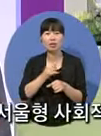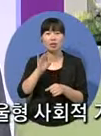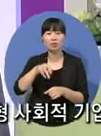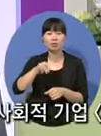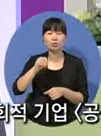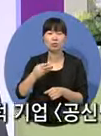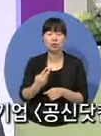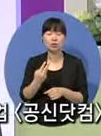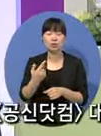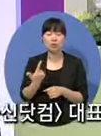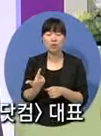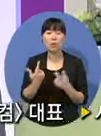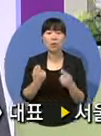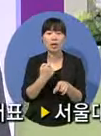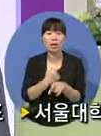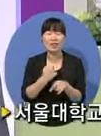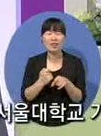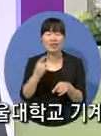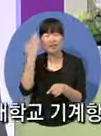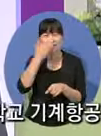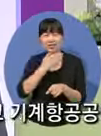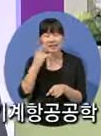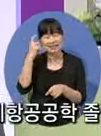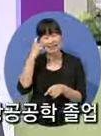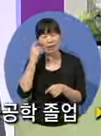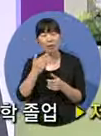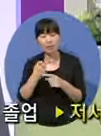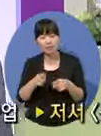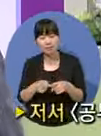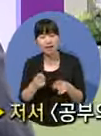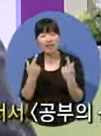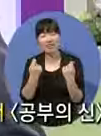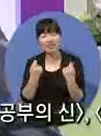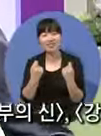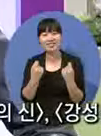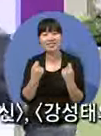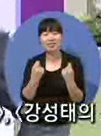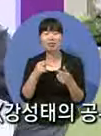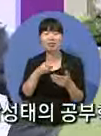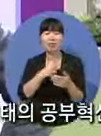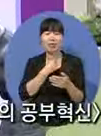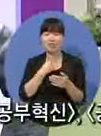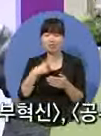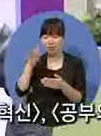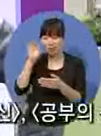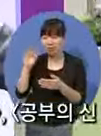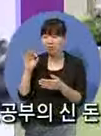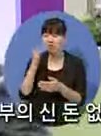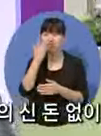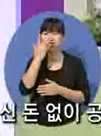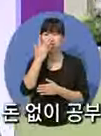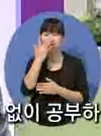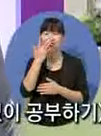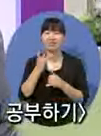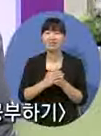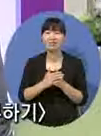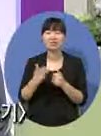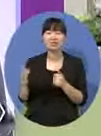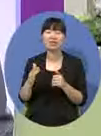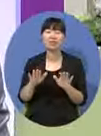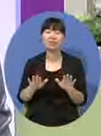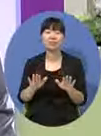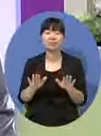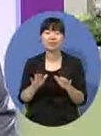유물론 무슨 순수 이성 비판 뭐 이런 거. 저는 안 읽어본 책인데. 그런 거 제가 읽어도 모르거든요. 그래서